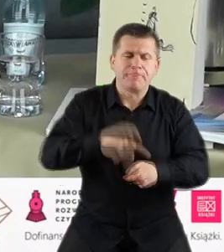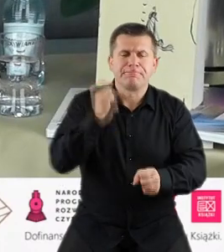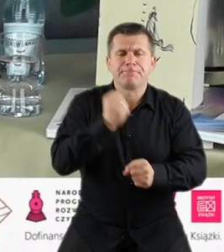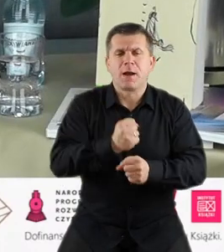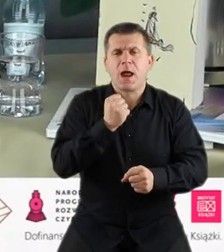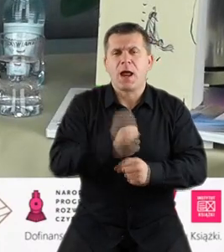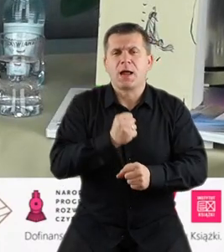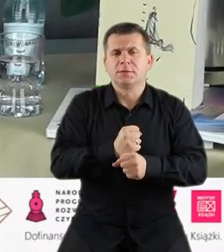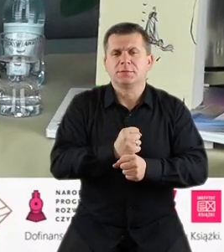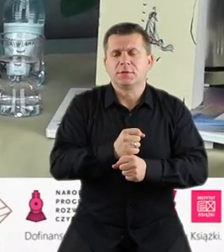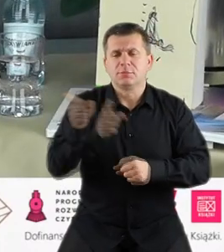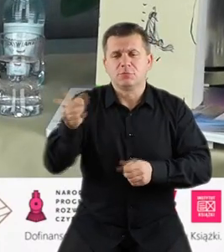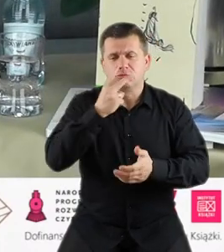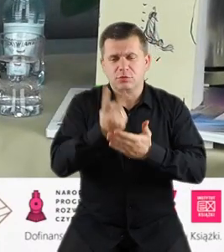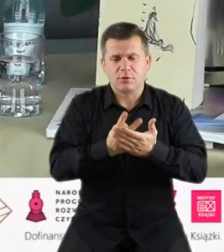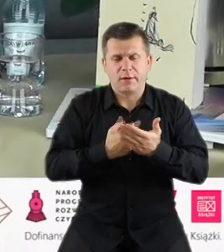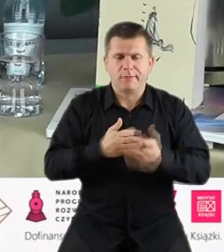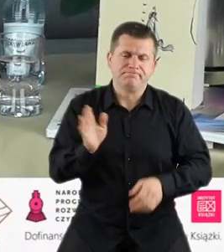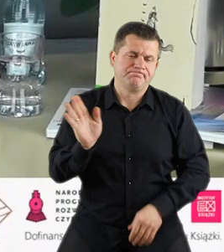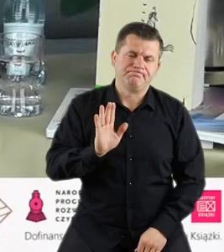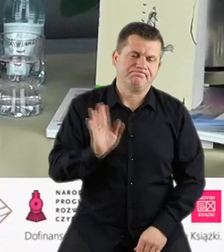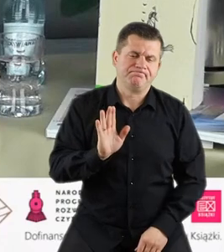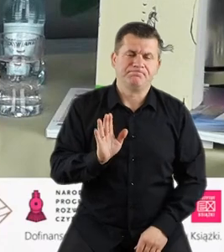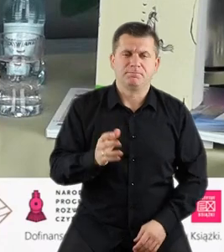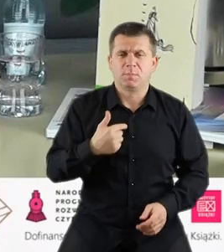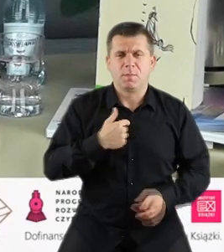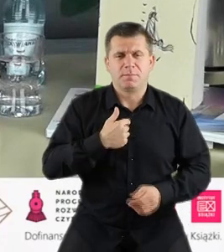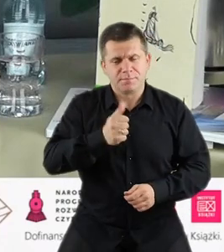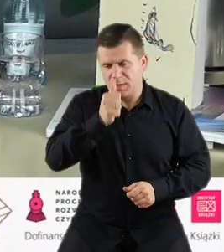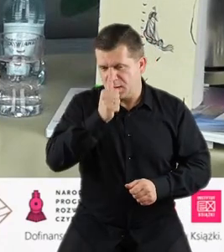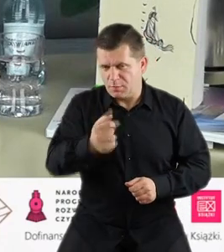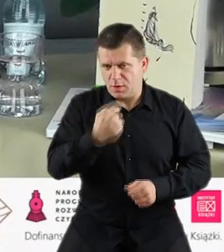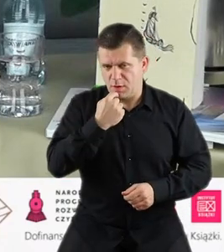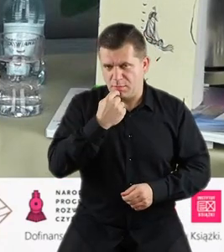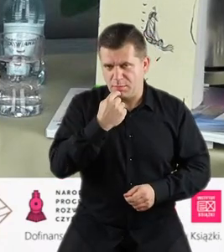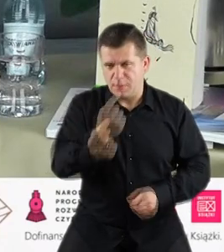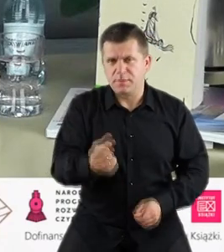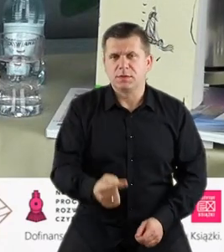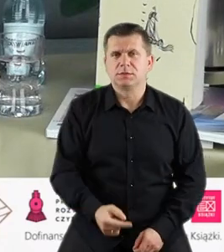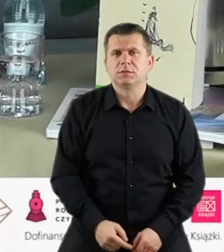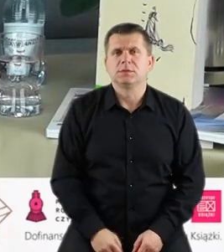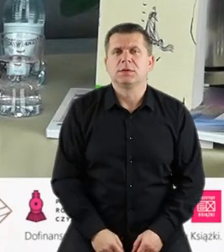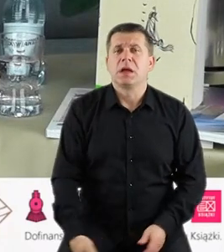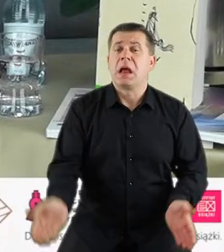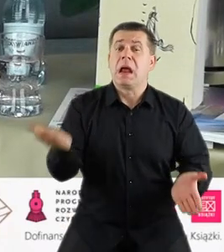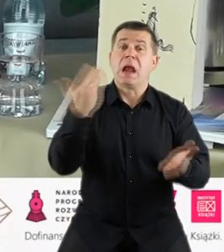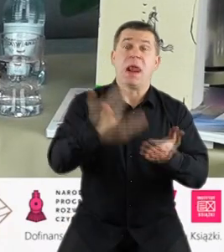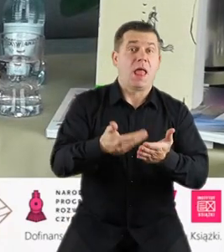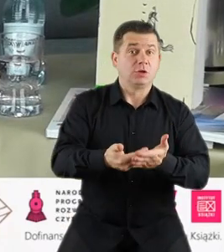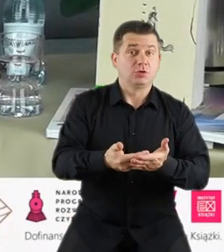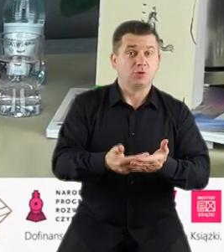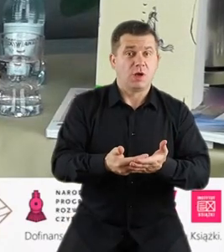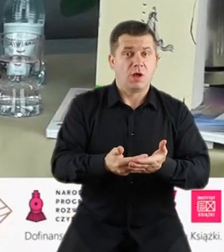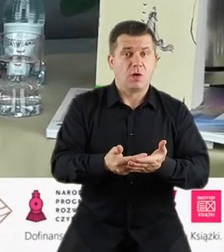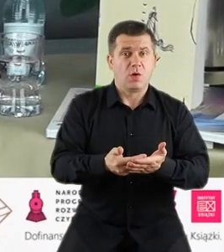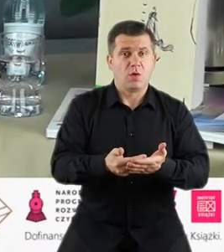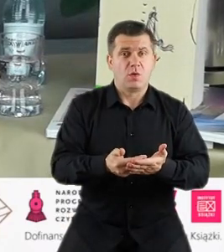wykonywać pracę czytelnika, tak? Nie jestem w stanie powiedzieć dlaczego i jak